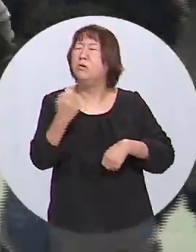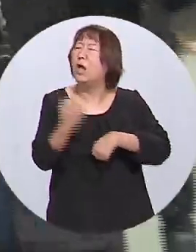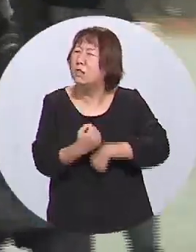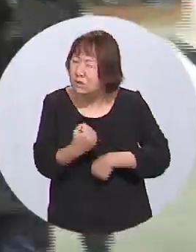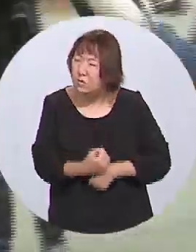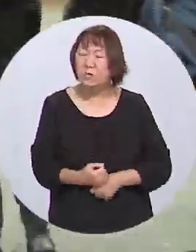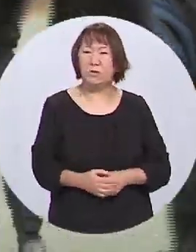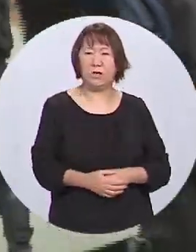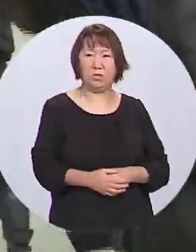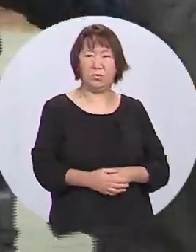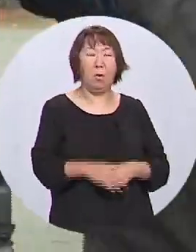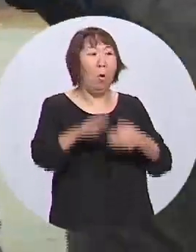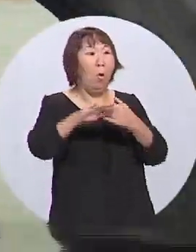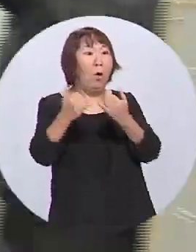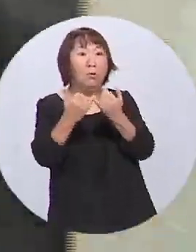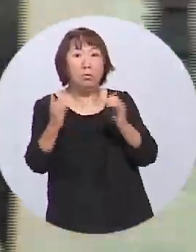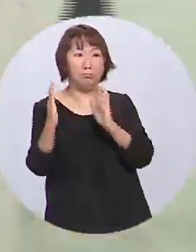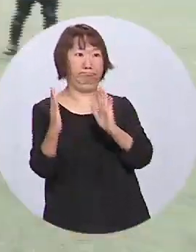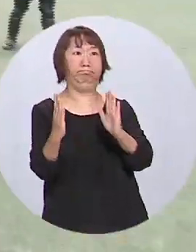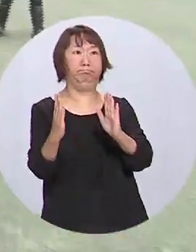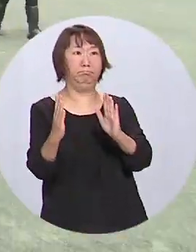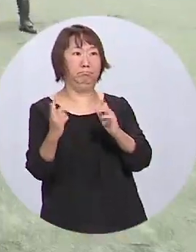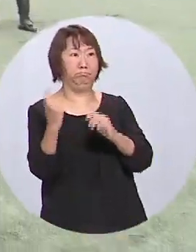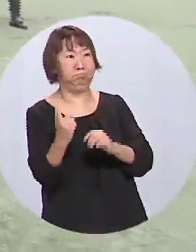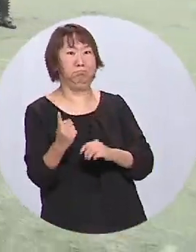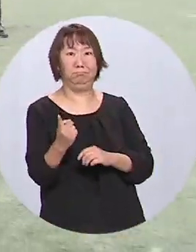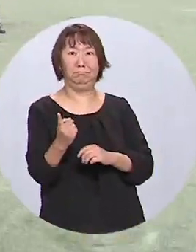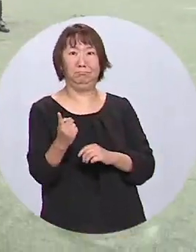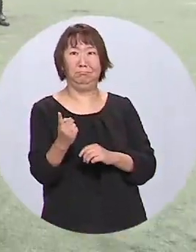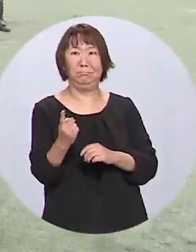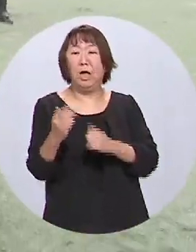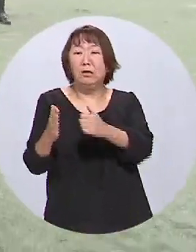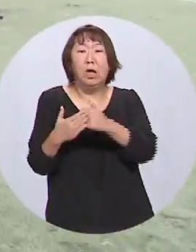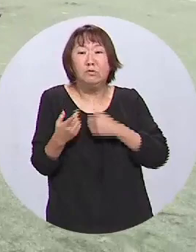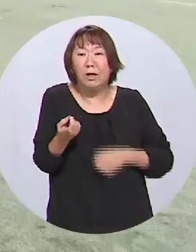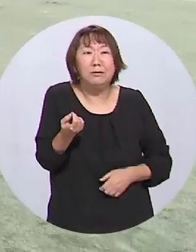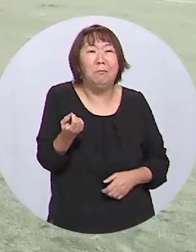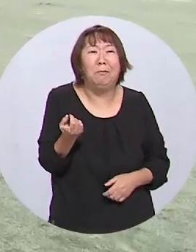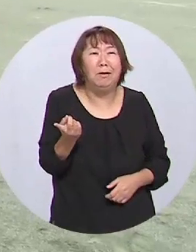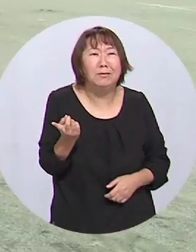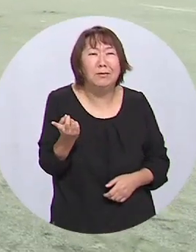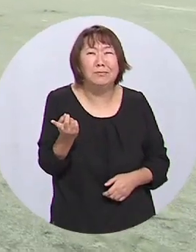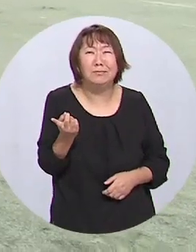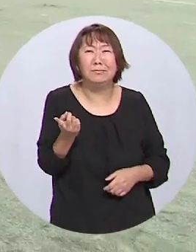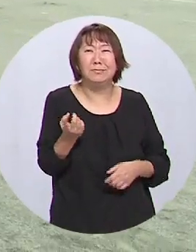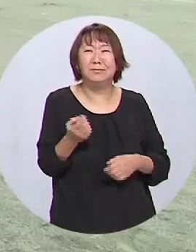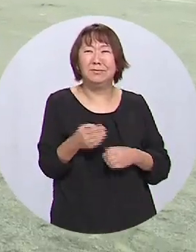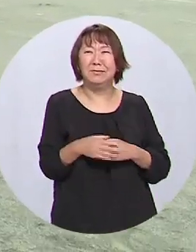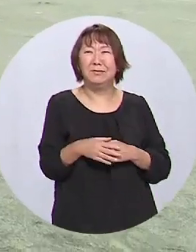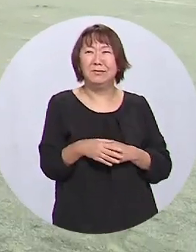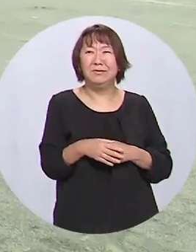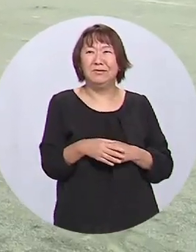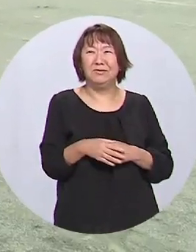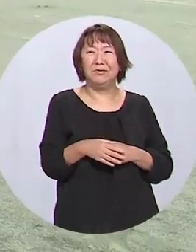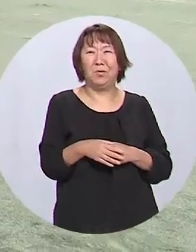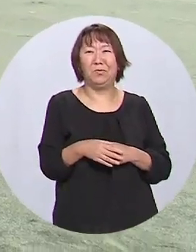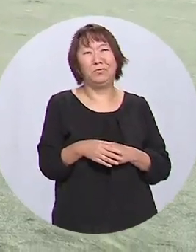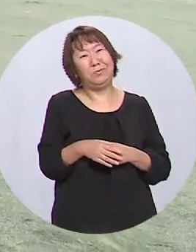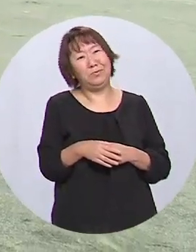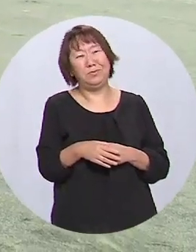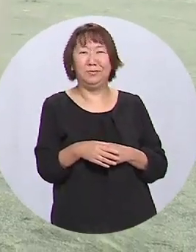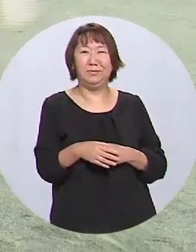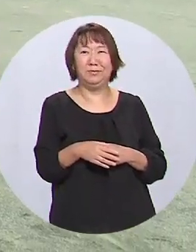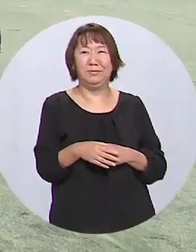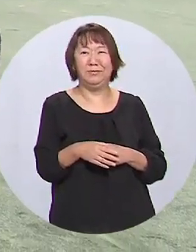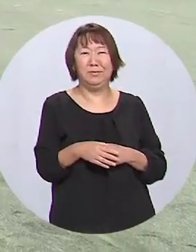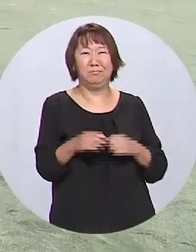よ。 でも他の人全然動かないですね。 しかも手伝ってもらってるじゃないですか。他の隊員さんに ちょっと、もうちょっと頑